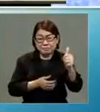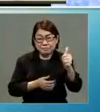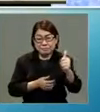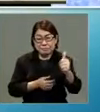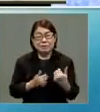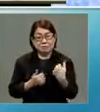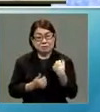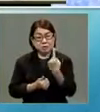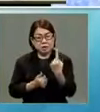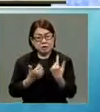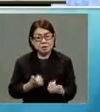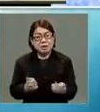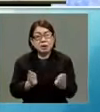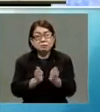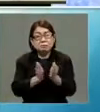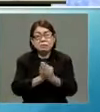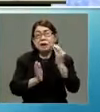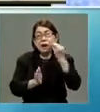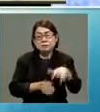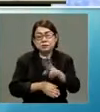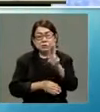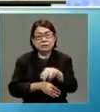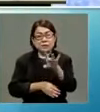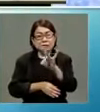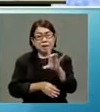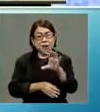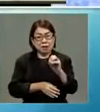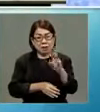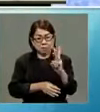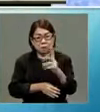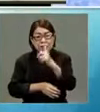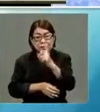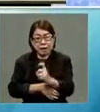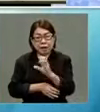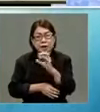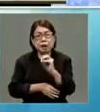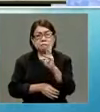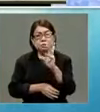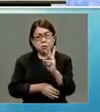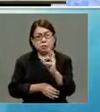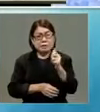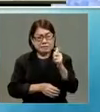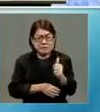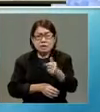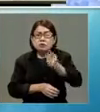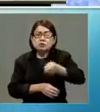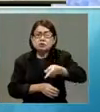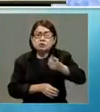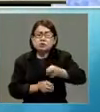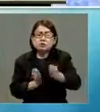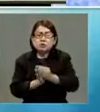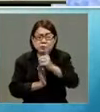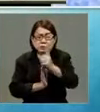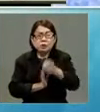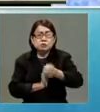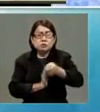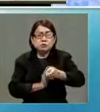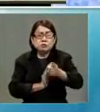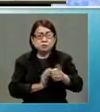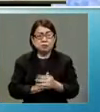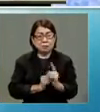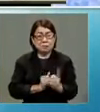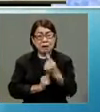ายและเสียชีวิตไป56รายวันนี้ก็เป็นข่าวดีที่ไม่มีการเสียชีวิตเพิ่มแต่ยังคงรักษาตัวอยู่ในโรงพยาบา